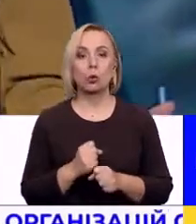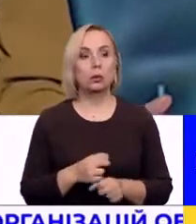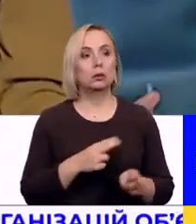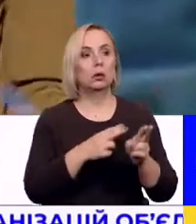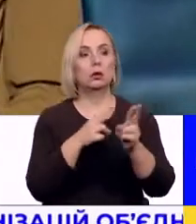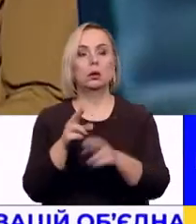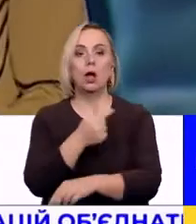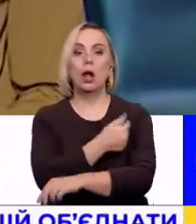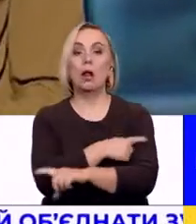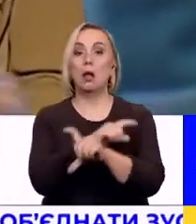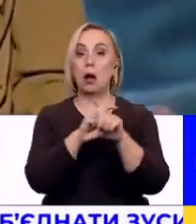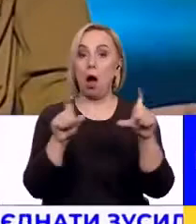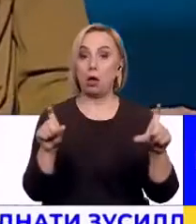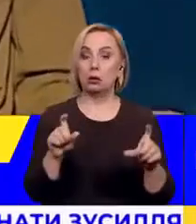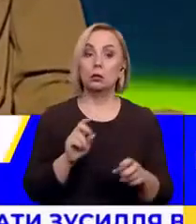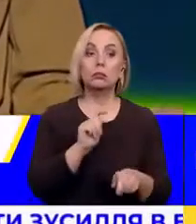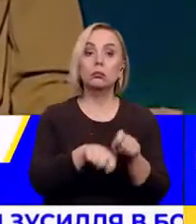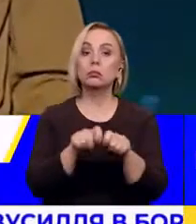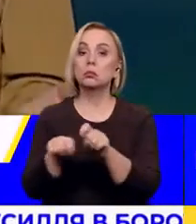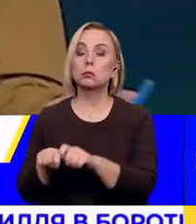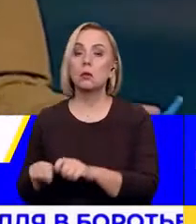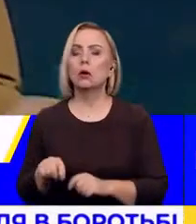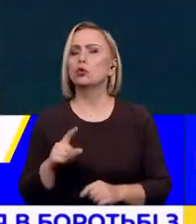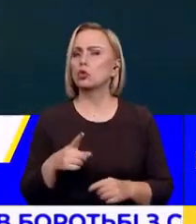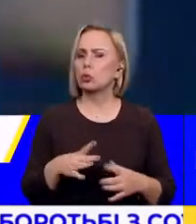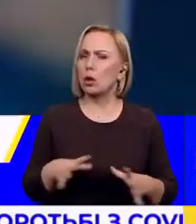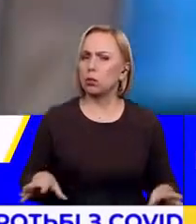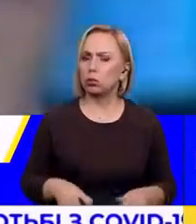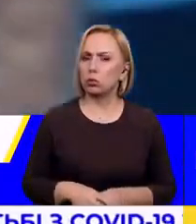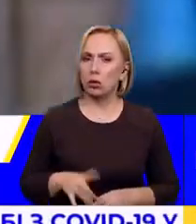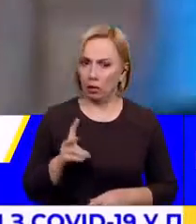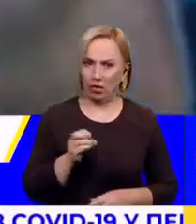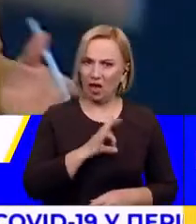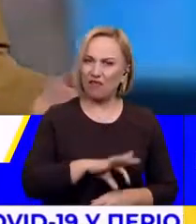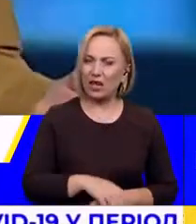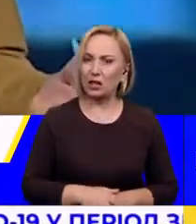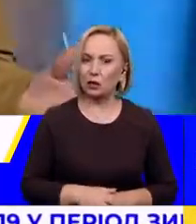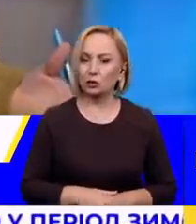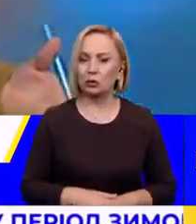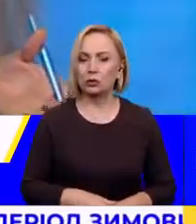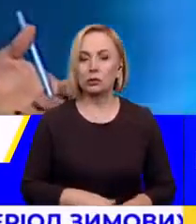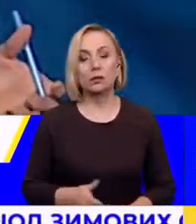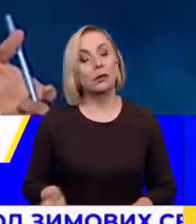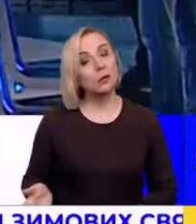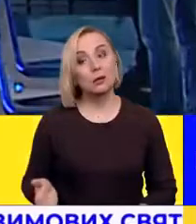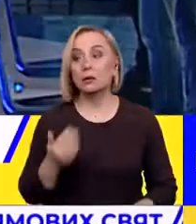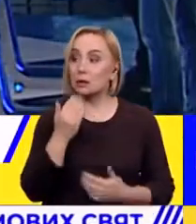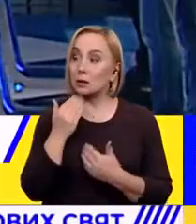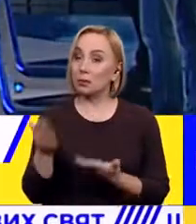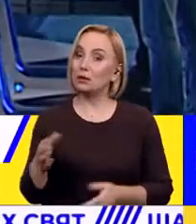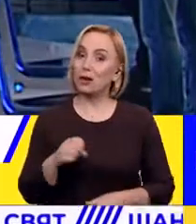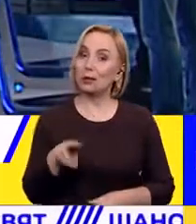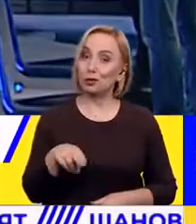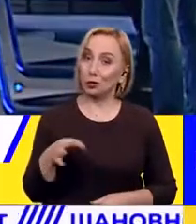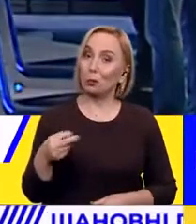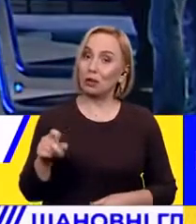зрештою. Тоді він же був здоровим. Чому цього було не зроблено? Тому що тоді було невигідно, я так розумію. А зараз... Це запитання до президента. Да, це запитання до президента.